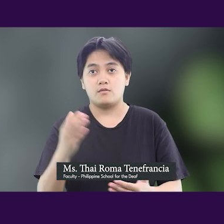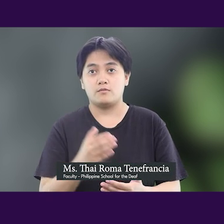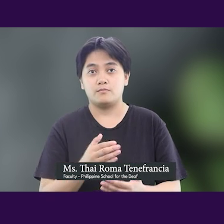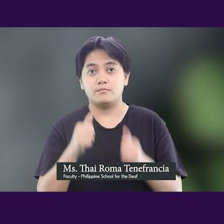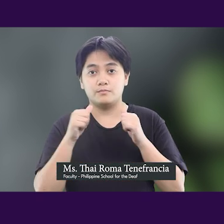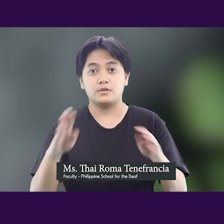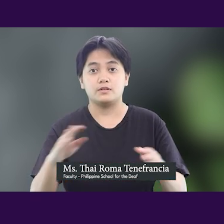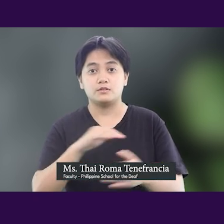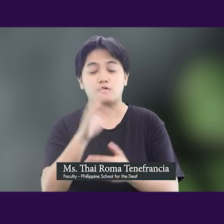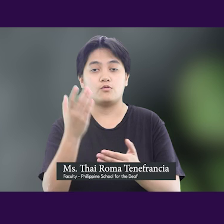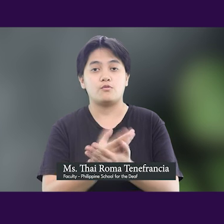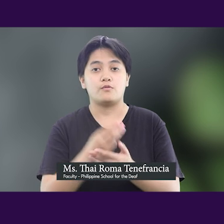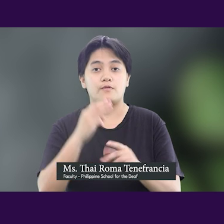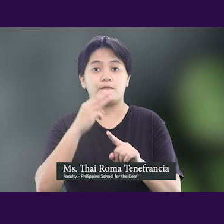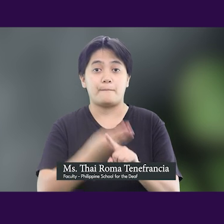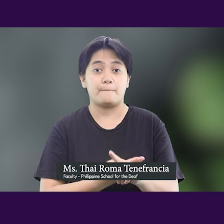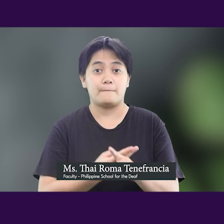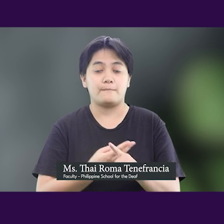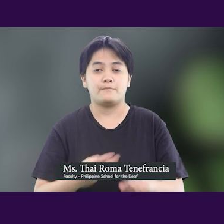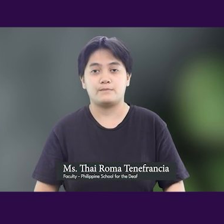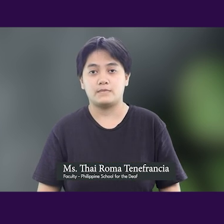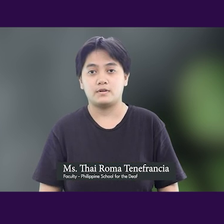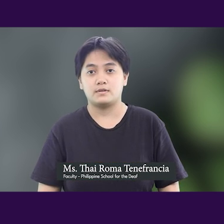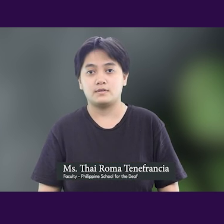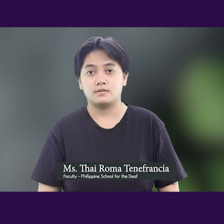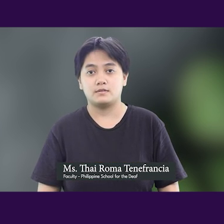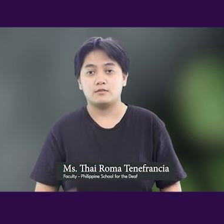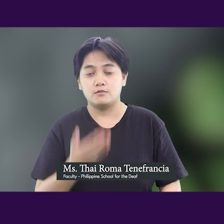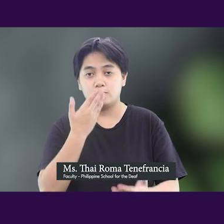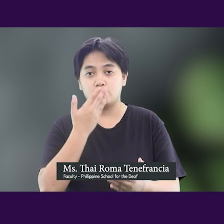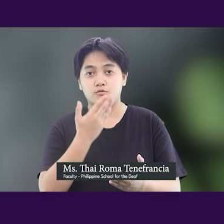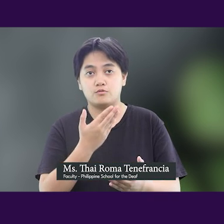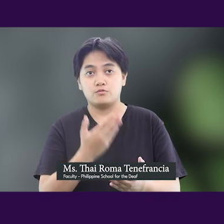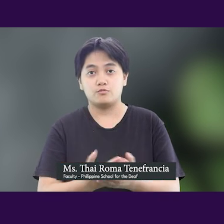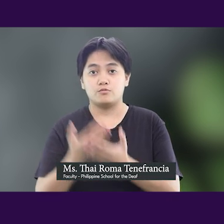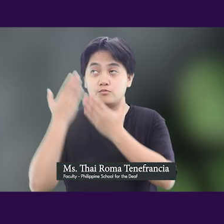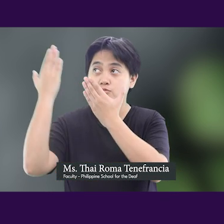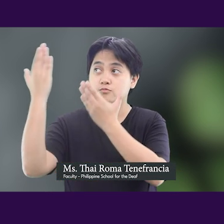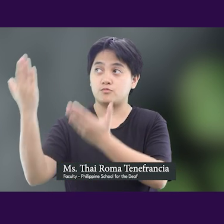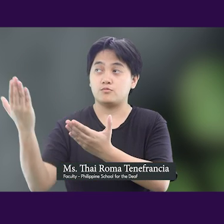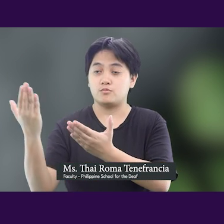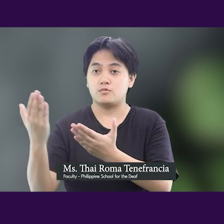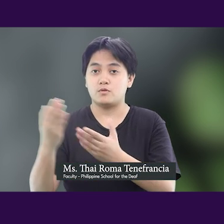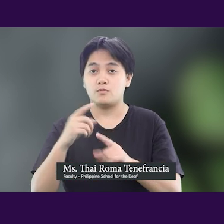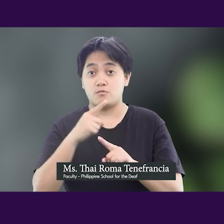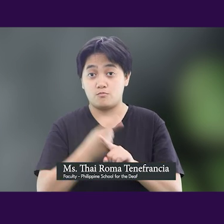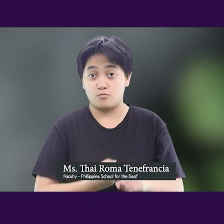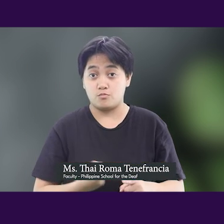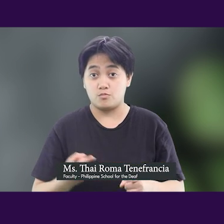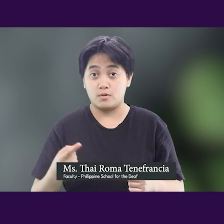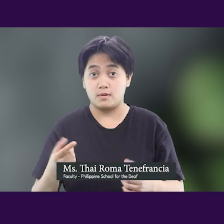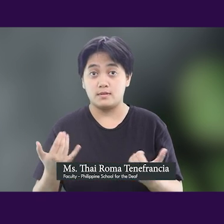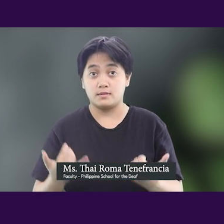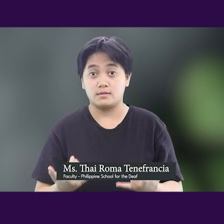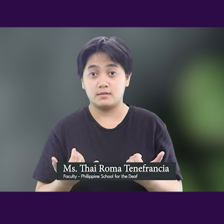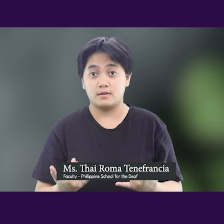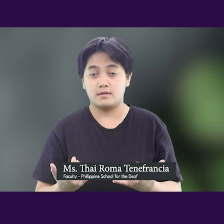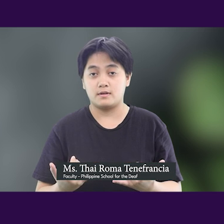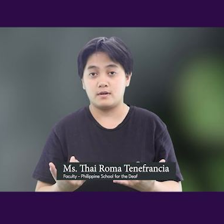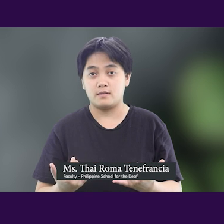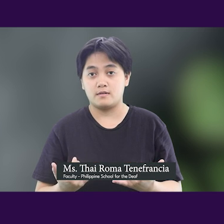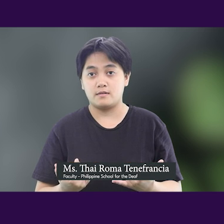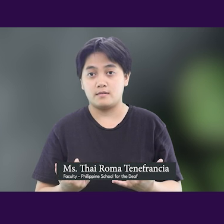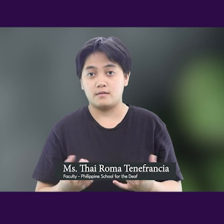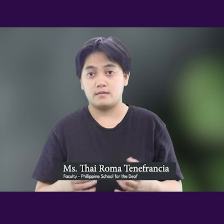Marso. Muli nating ihabilin sa Panginoon ang mabubuti nating hangarin sa buwang ito, lalo na ang isang